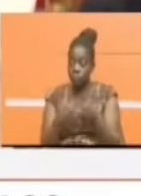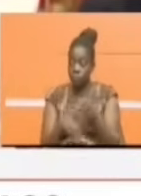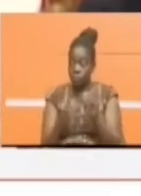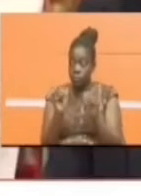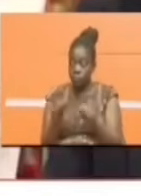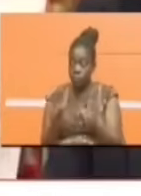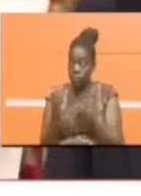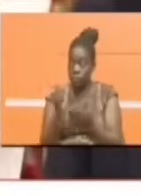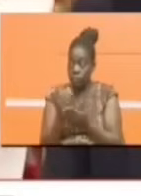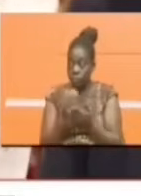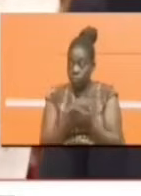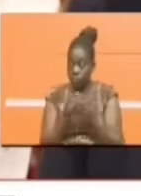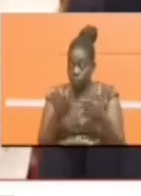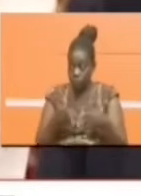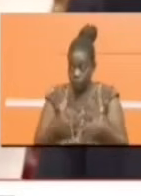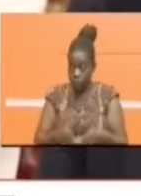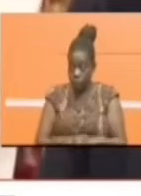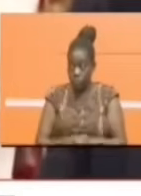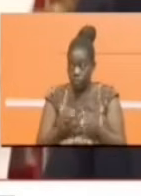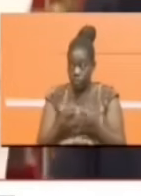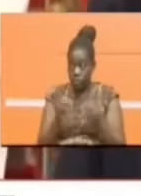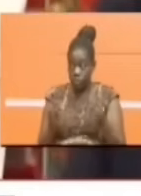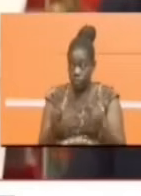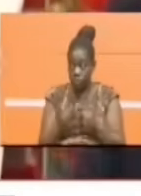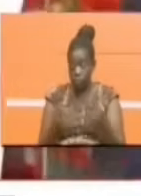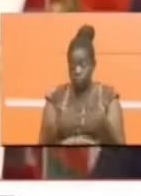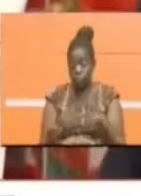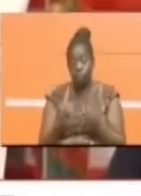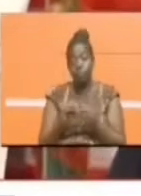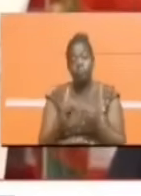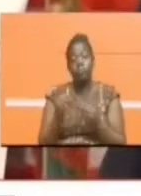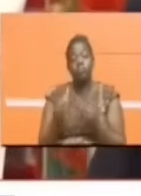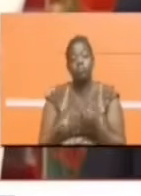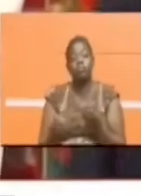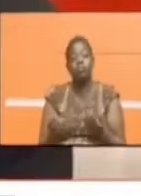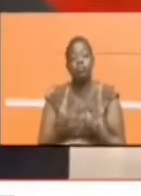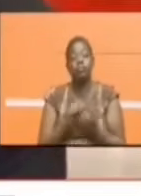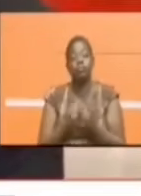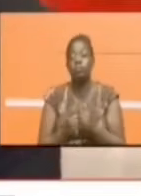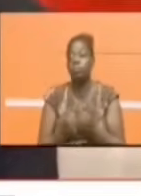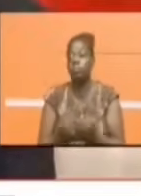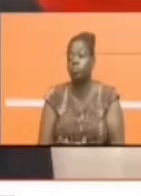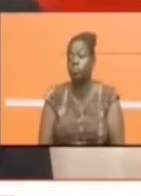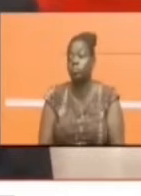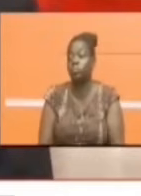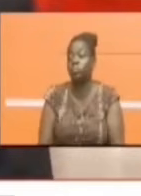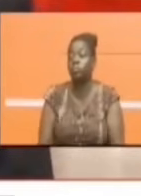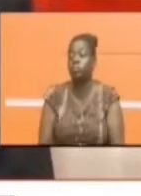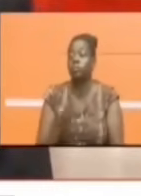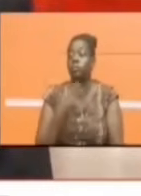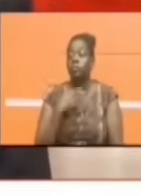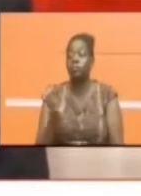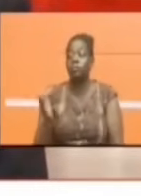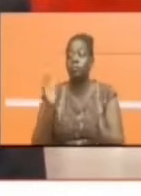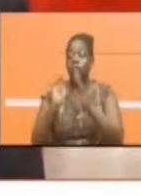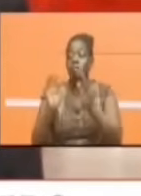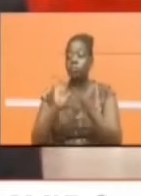musobola kubanga okuzaala omwana nga naawe oli mwana kintu kizibu nnyo. Njagala okubayuzaayuza mwenna